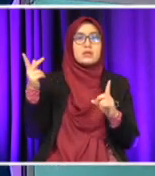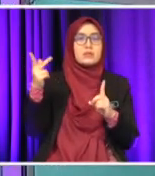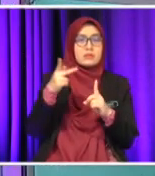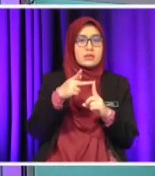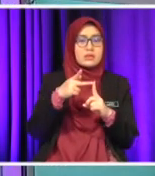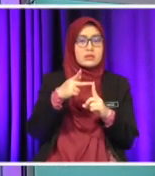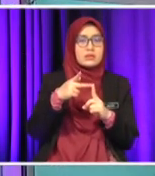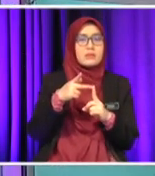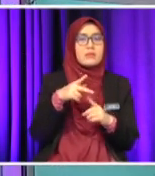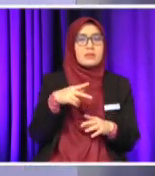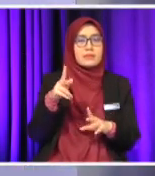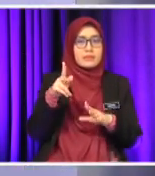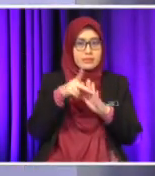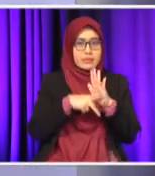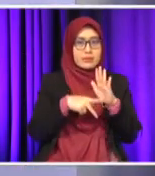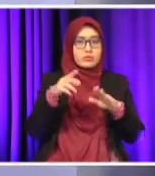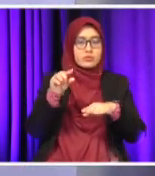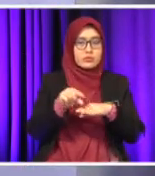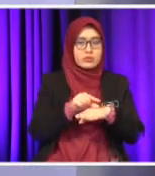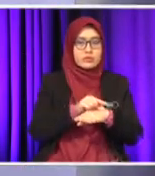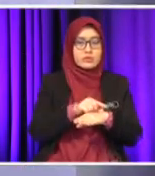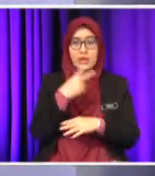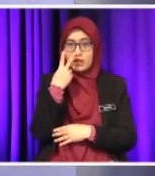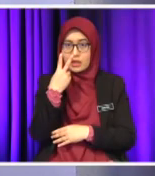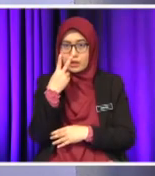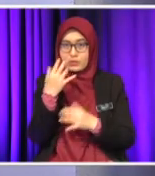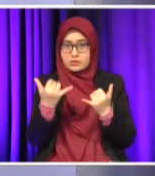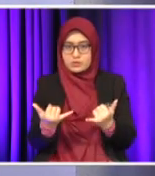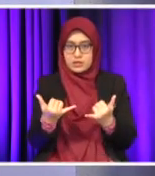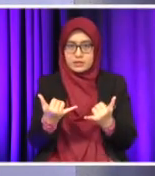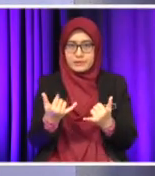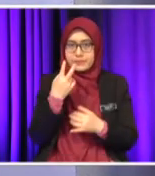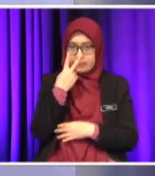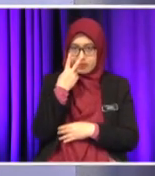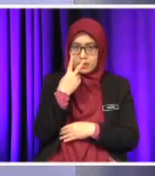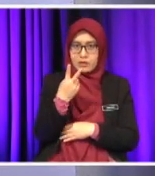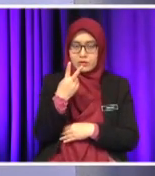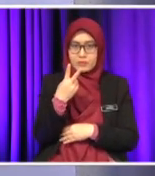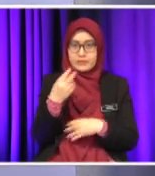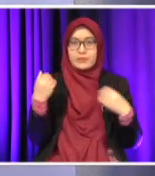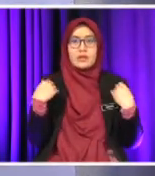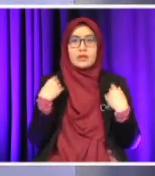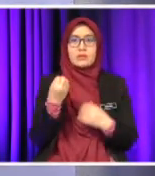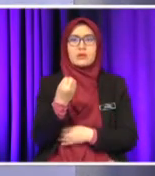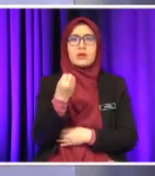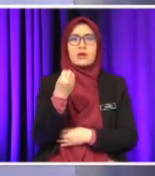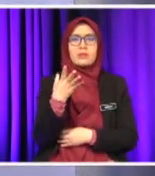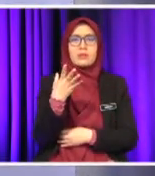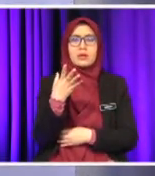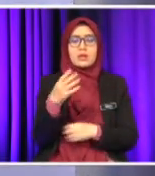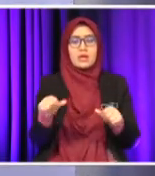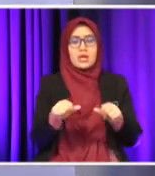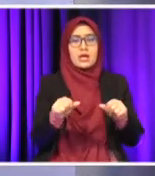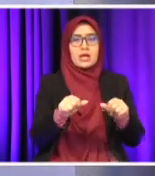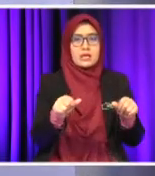kita tengok Oke kita tengok kita lihat Coba tengok dulu Ada berapa agak-agaknya aliran pemasaran